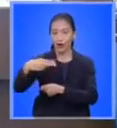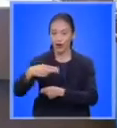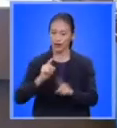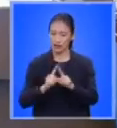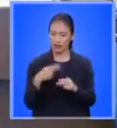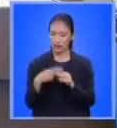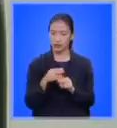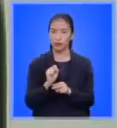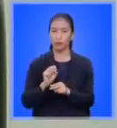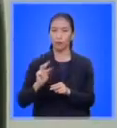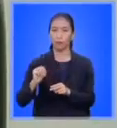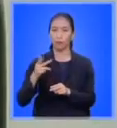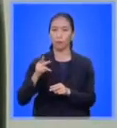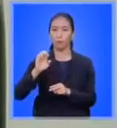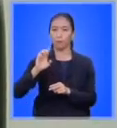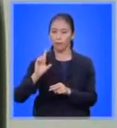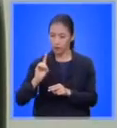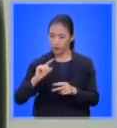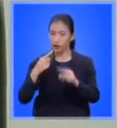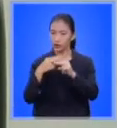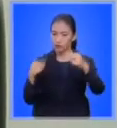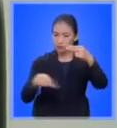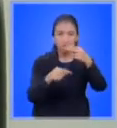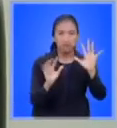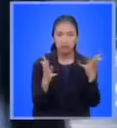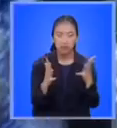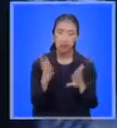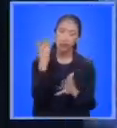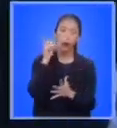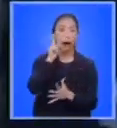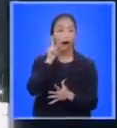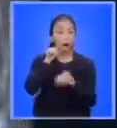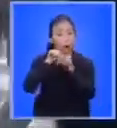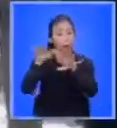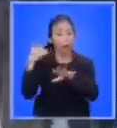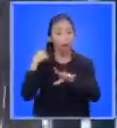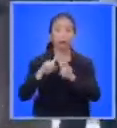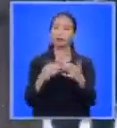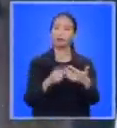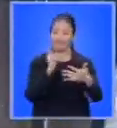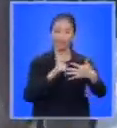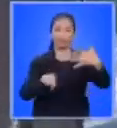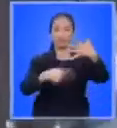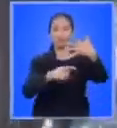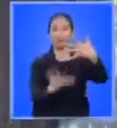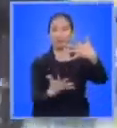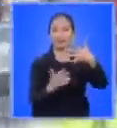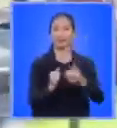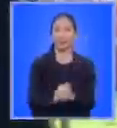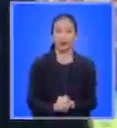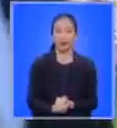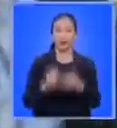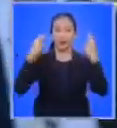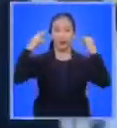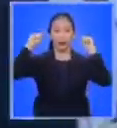ศรีพิทักษ์รองนายกรัฐมนตรีตามที่มีกระแสข่าวก่อนหน้านี้ครับสำหรับประเด็นการอภิปรายนายกรัฐมนตรีนั้นนะครับ